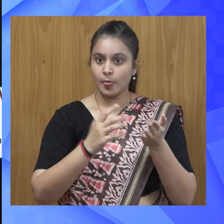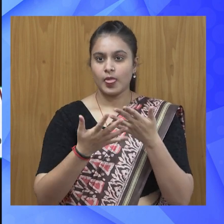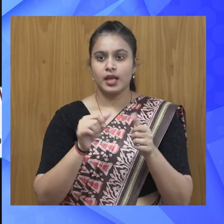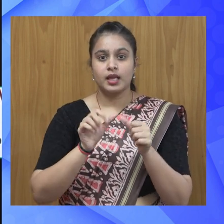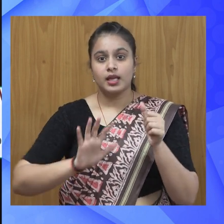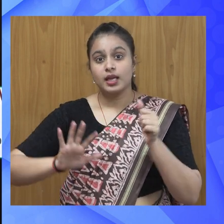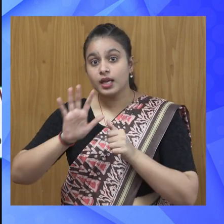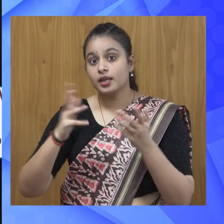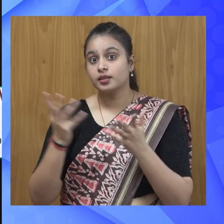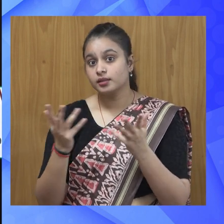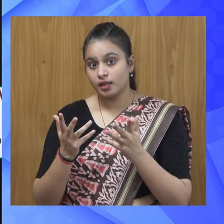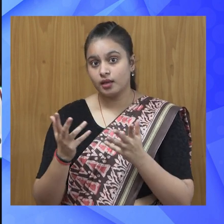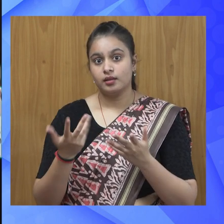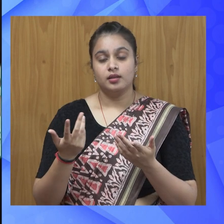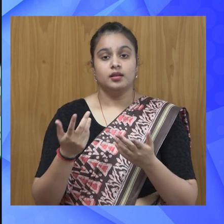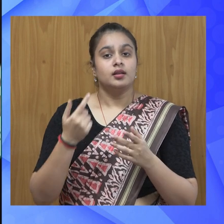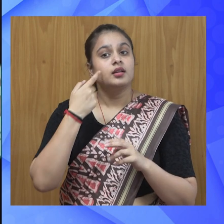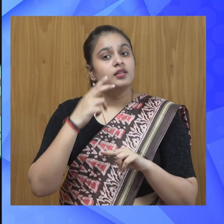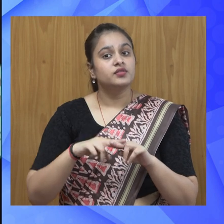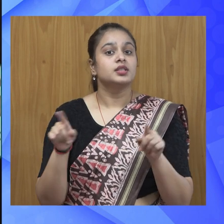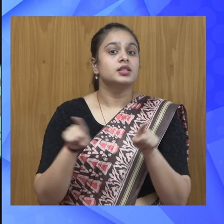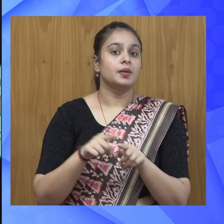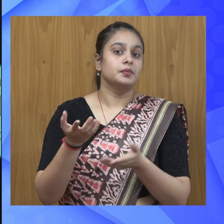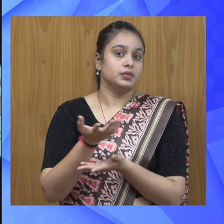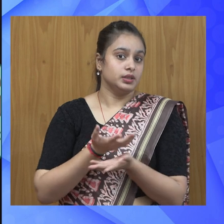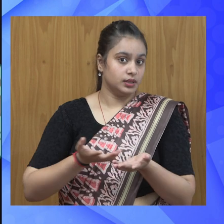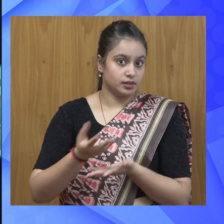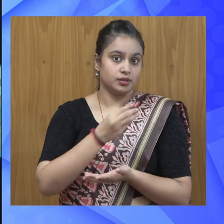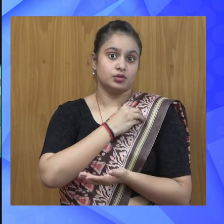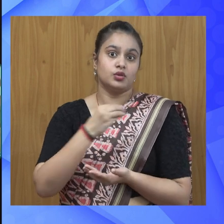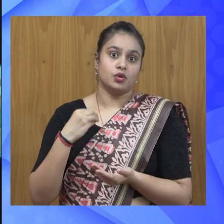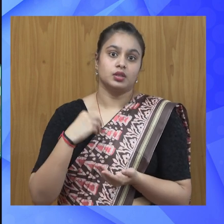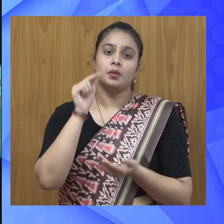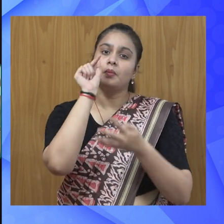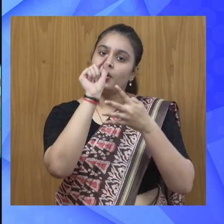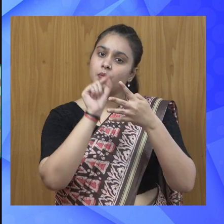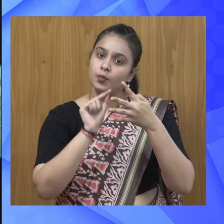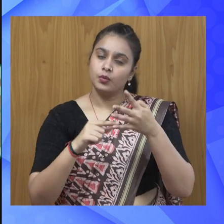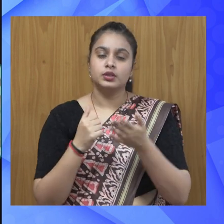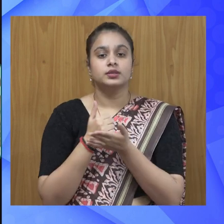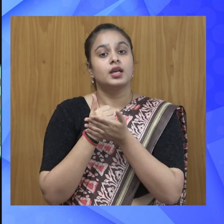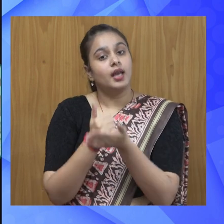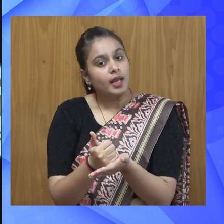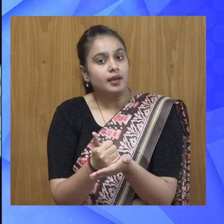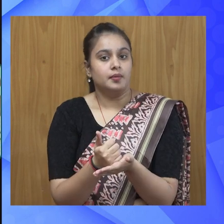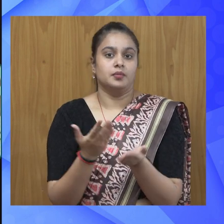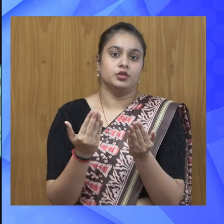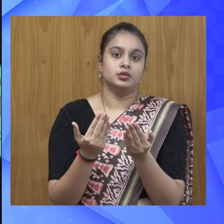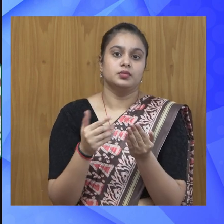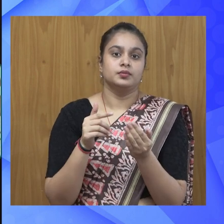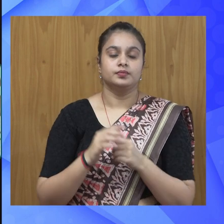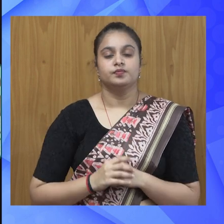में प्रॉब्लम है, और उसी प्रकार से जब आप डिस्कस करेंगे अपने डॉक्टर से, तो ये सब चीजें काफी हेल्पफुल होती हैं